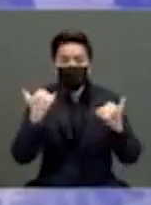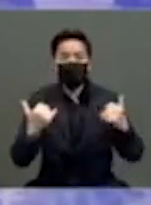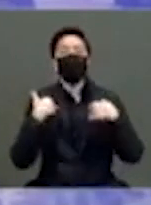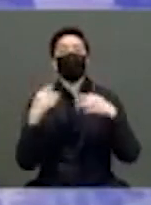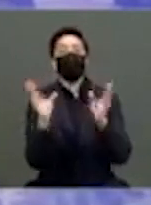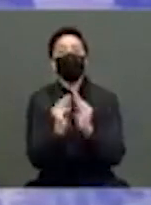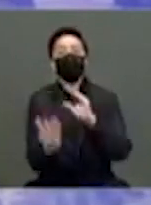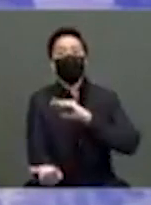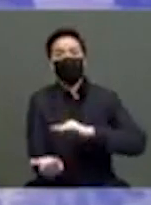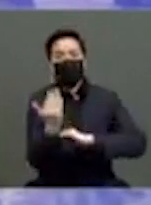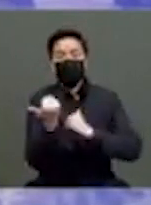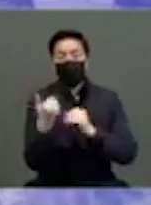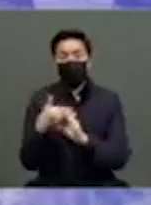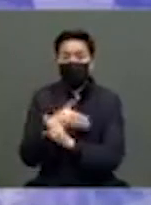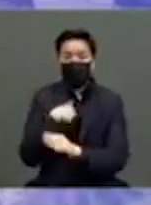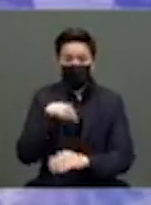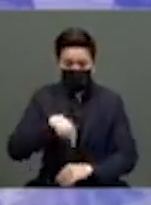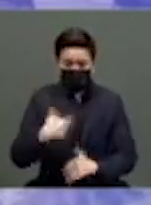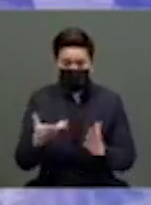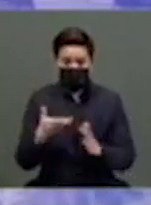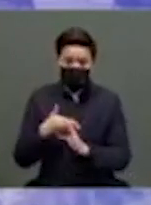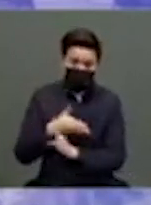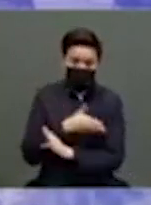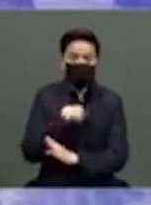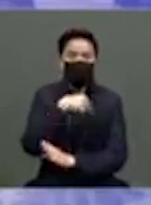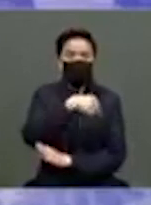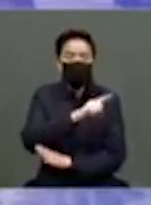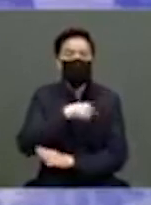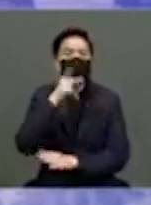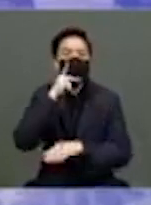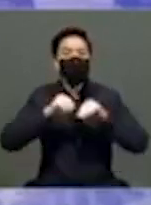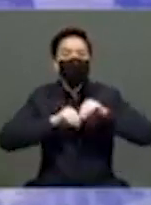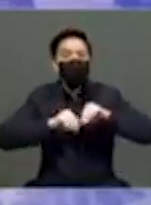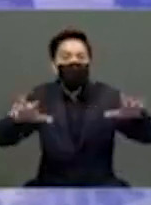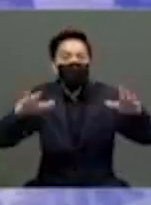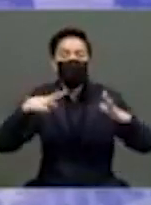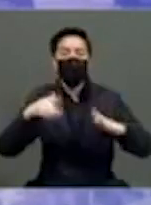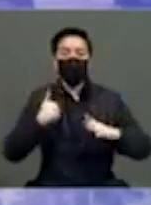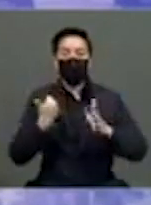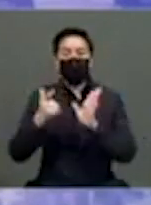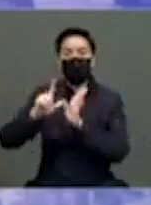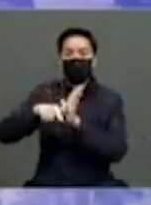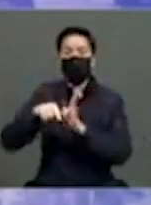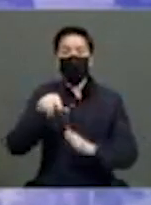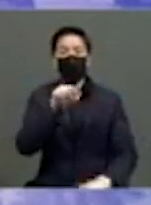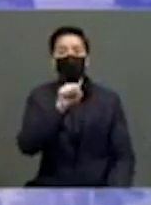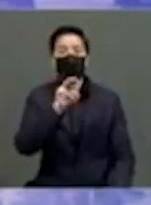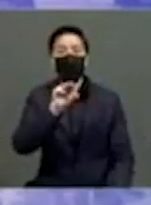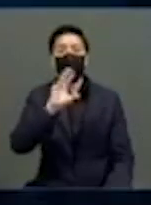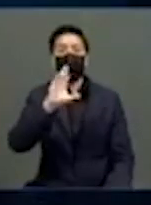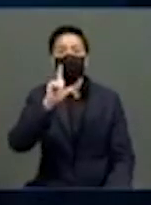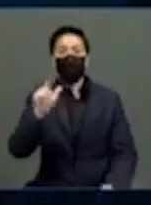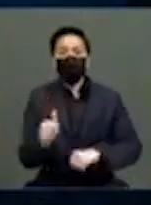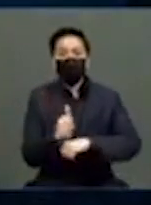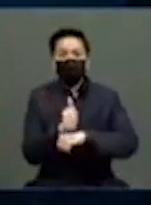การประชุมเมื่อเช้านี้นะครับก่อนที่จะเข้ารายการนี้ก็มีการแถลงข่าวโดยท่านเลขาสมช.ช-ช